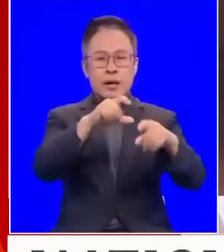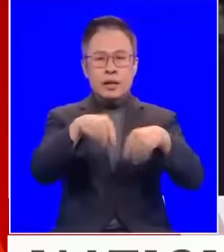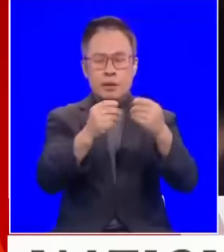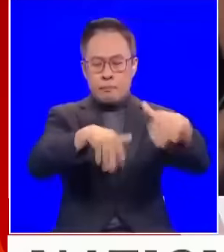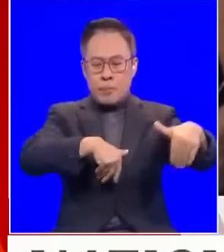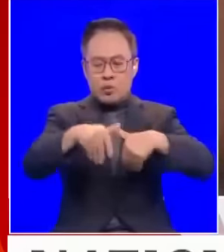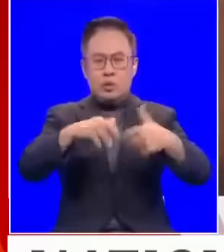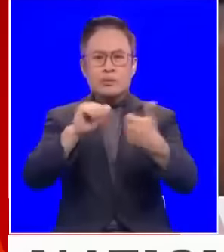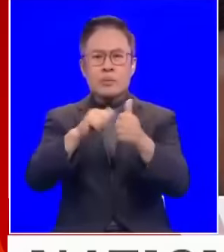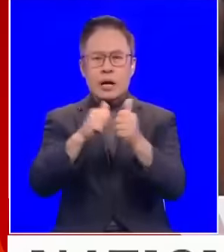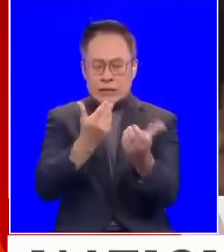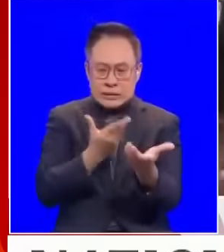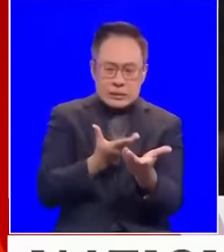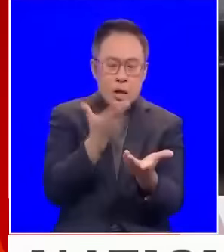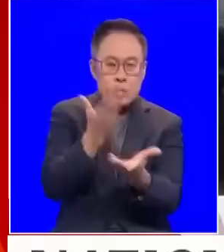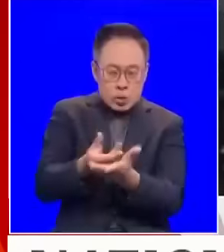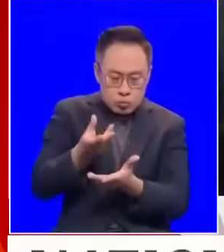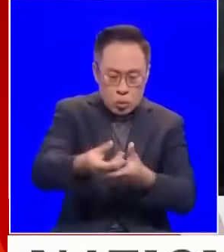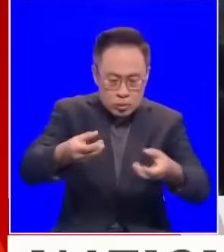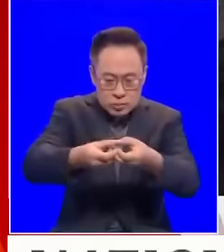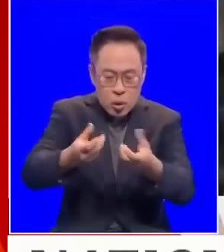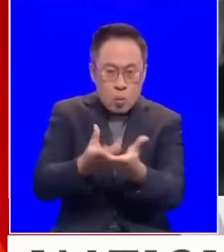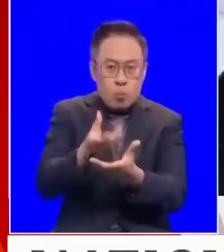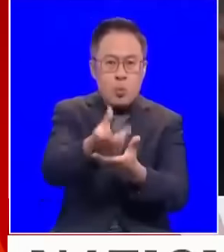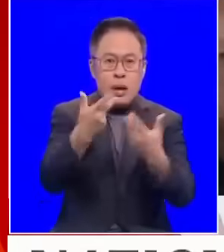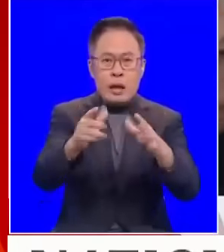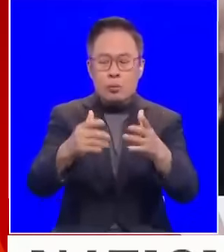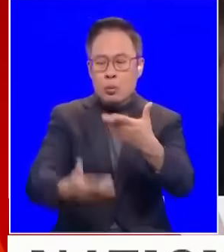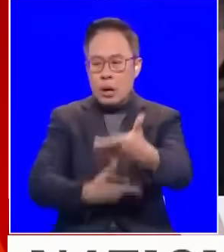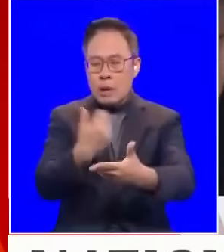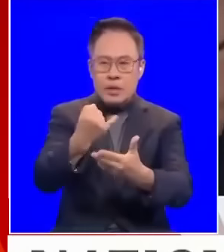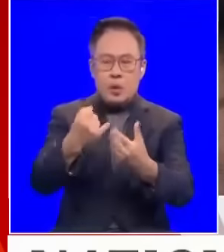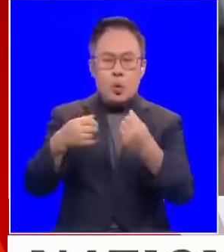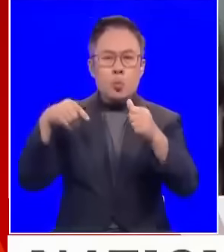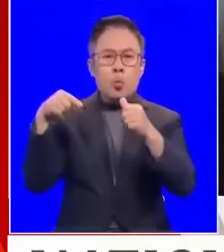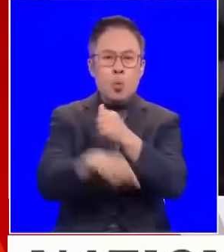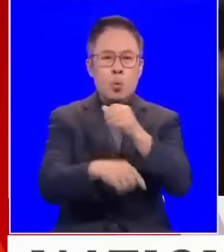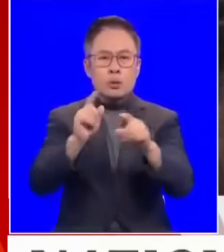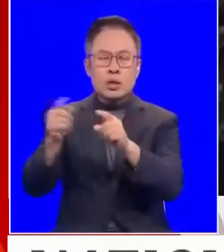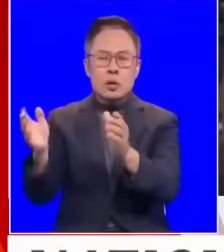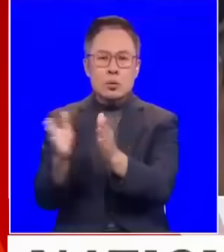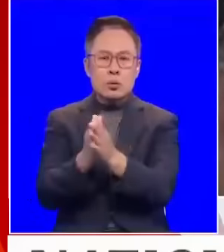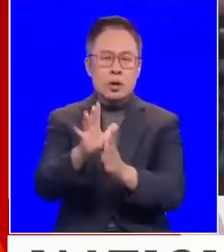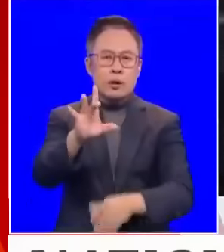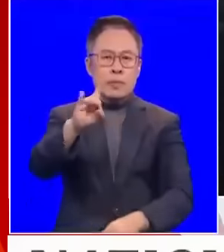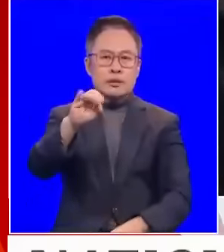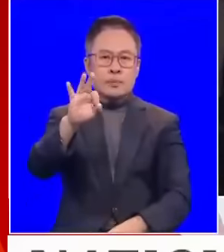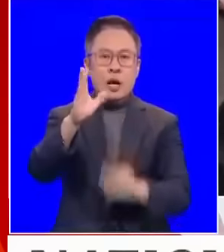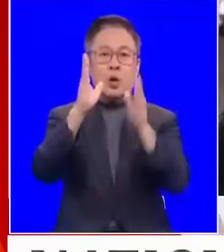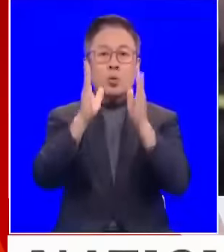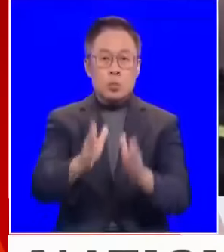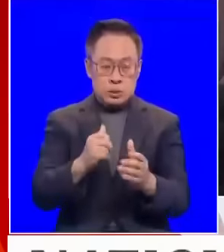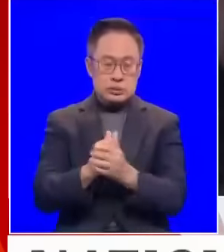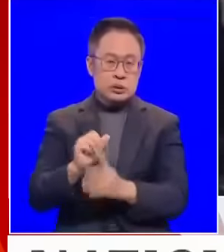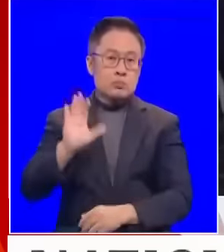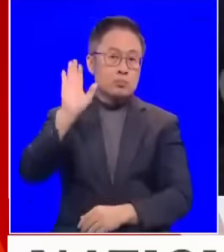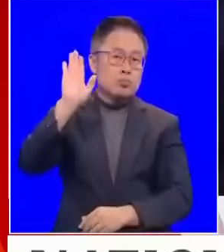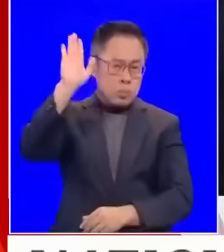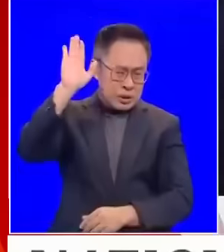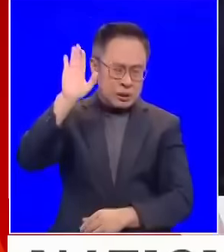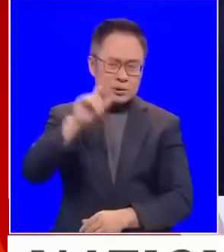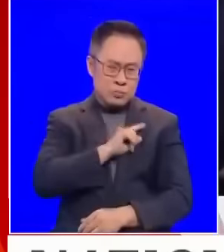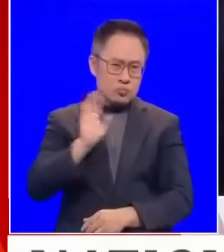เรียนกับคุณพัฒน์กฤษอานงค์เนี่ยแหละยืนยันว่าการรับเงินเนี่ยนะคะเป็นเงินเยียวยาที่จ่ายตรงกันหมายถึงผู้เสียหาย